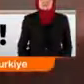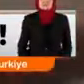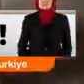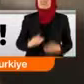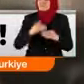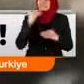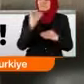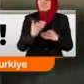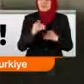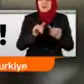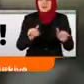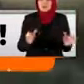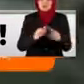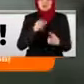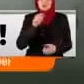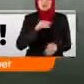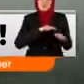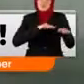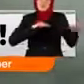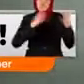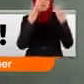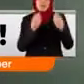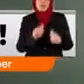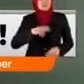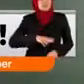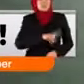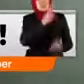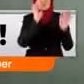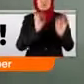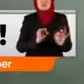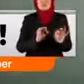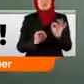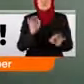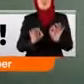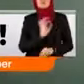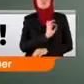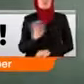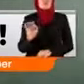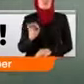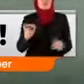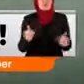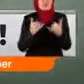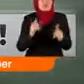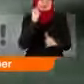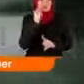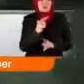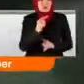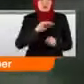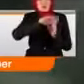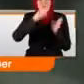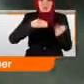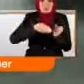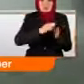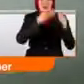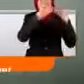ve ardından da aynı Grup Konvoy halinde yola çıktı kontrolsüz eğlence tünelin kapatılmasıyla başlayan halayla devam